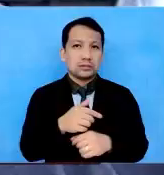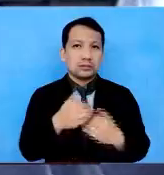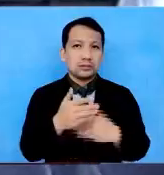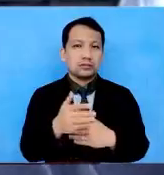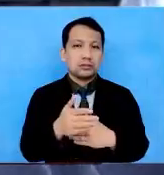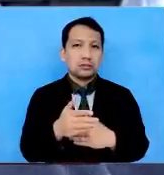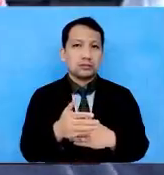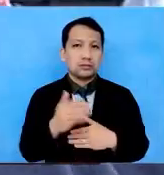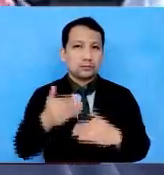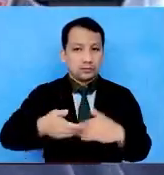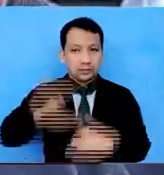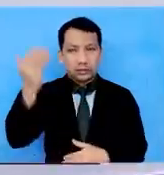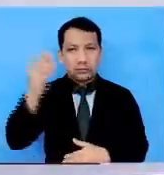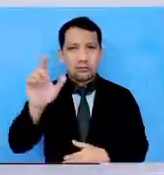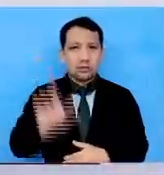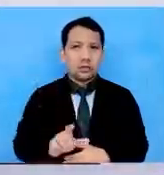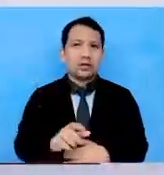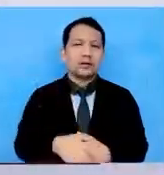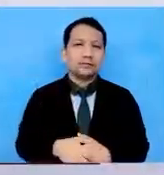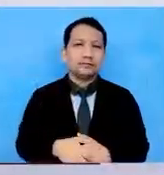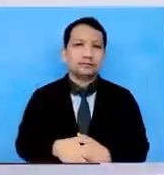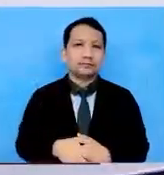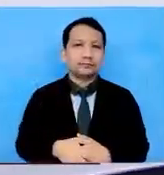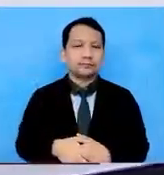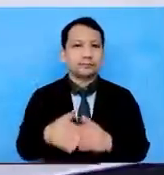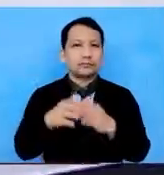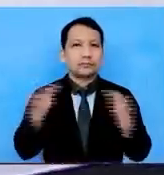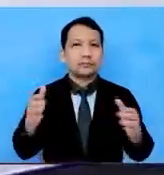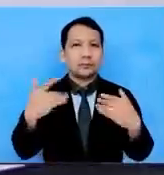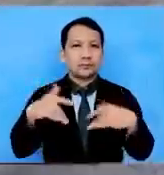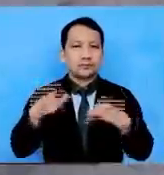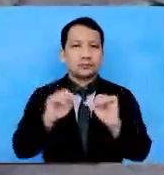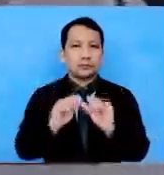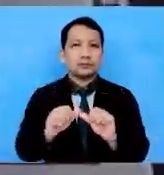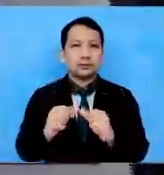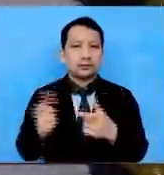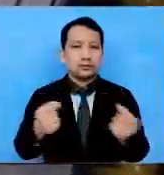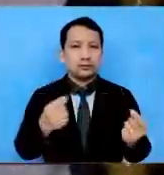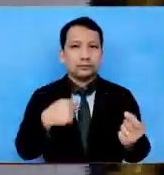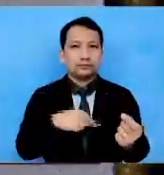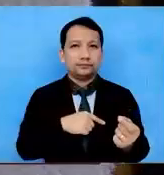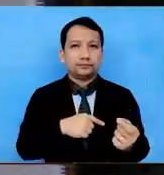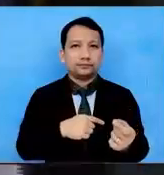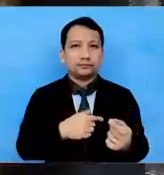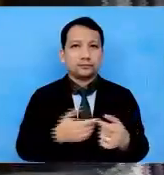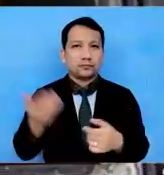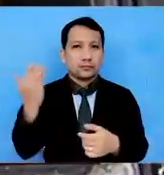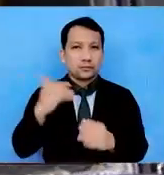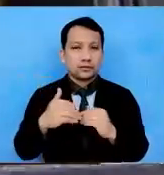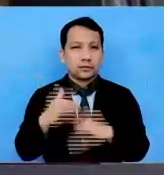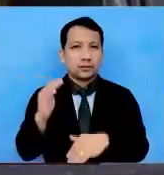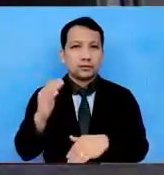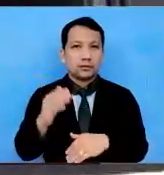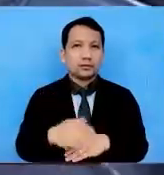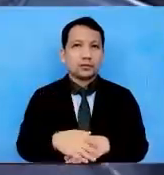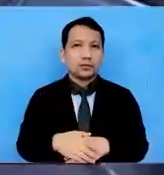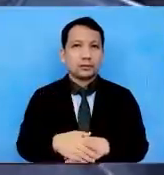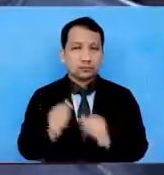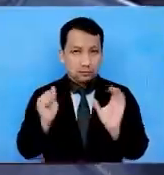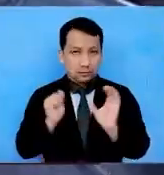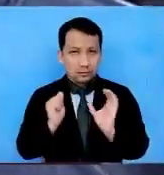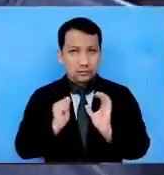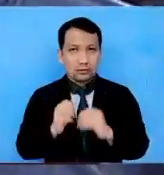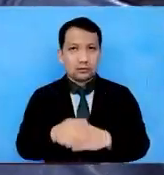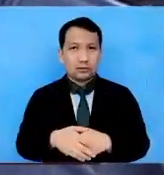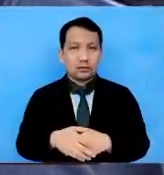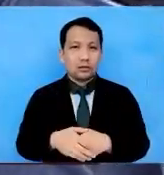minsan mataas, minsan mababa. Laking ginawa, kaginawaan, kung sa ginawa rin lang naman, aircon kami ngayon,